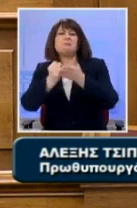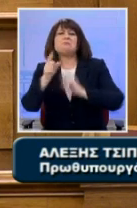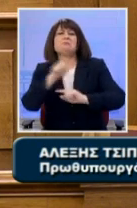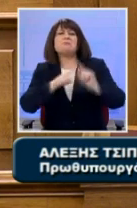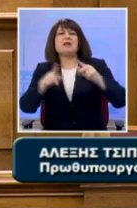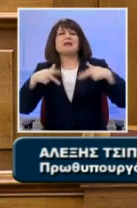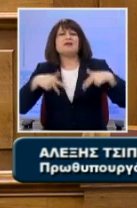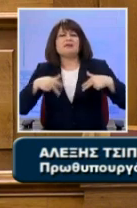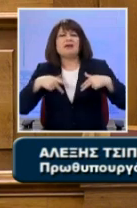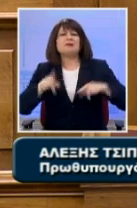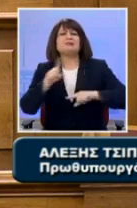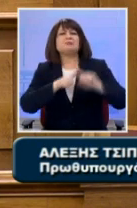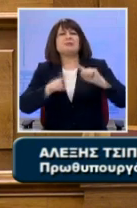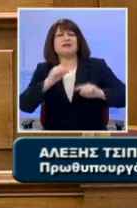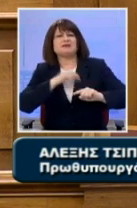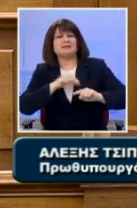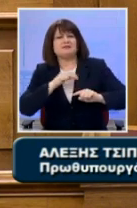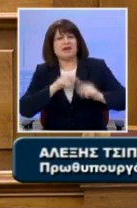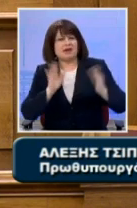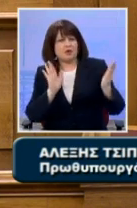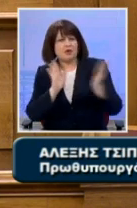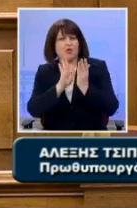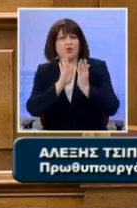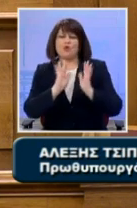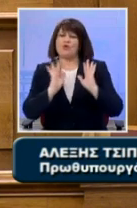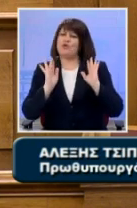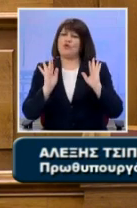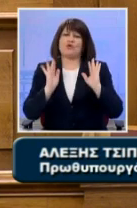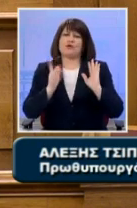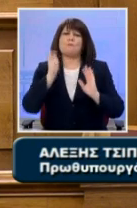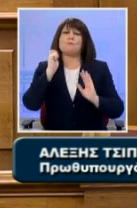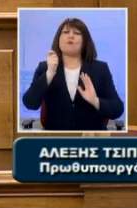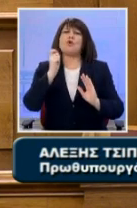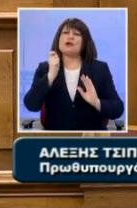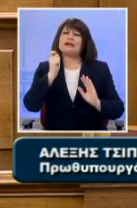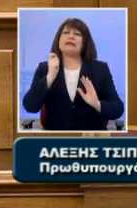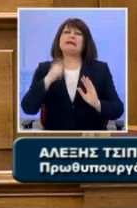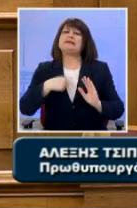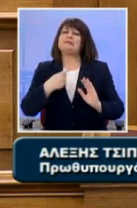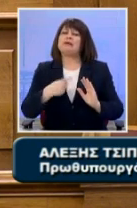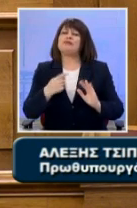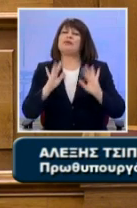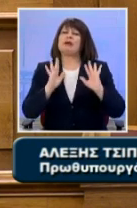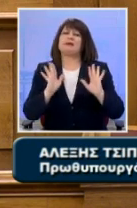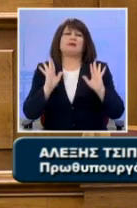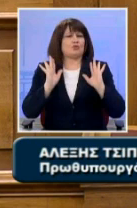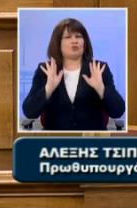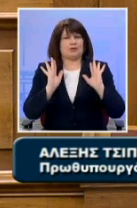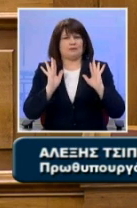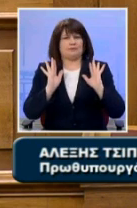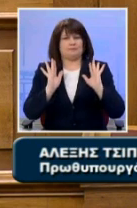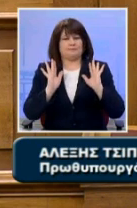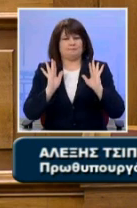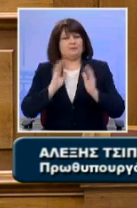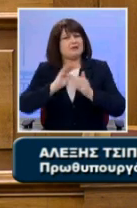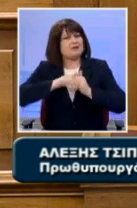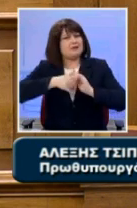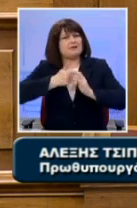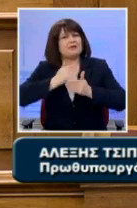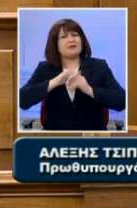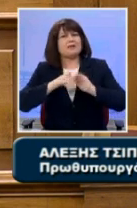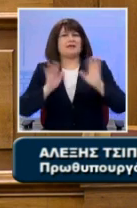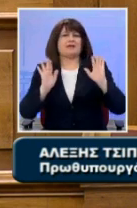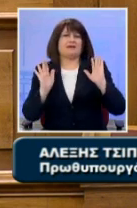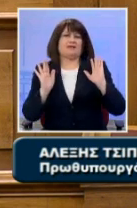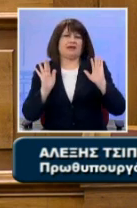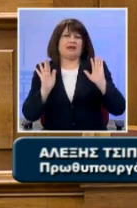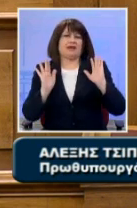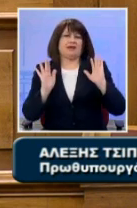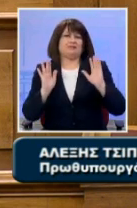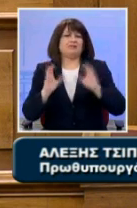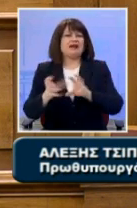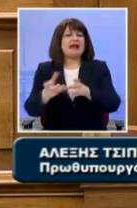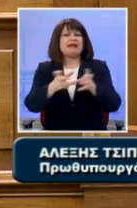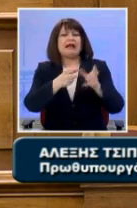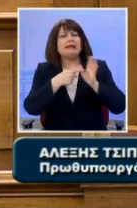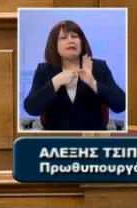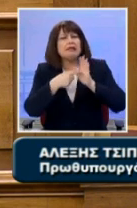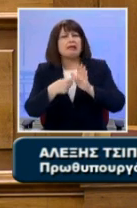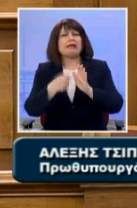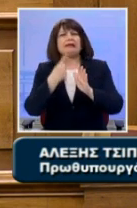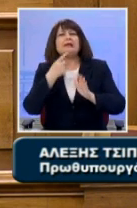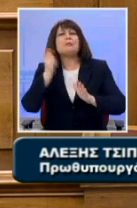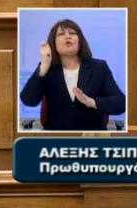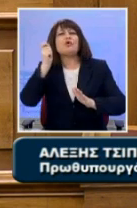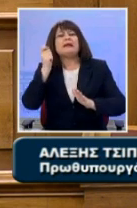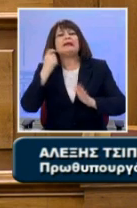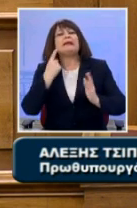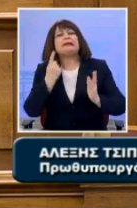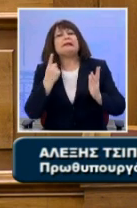ποια συμφέροντα εξυπηρετεί, ποια πολιτική στάση κρατάει. Δεν με απασχολεί αυτό καθόλου.